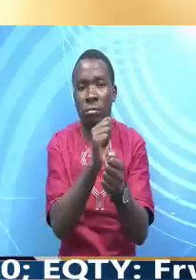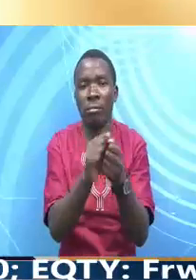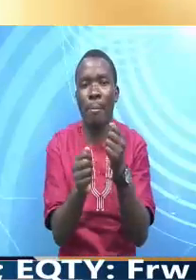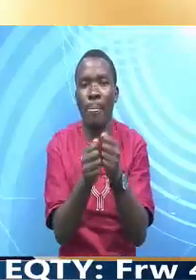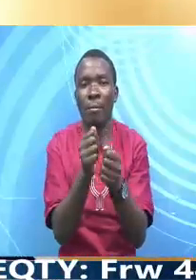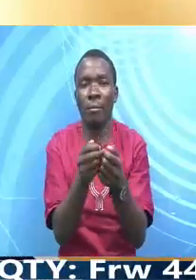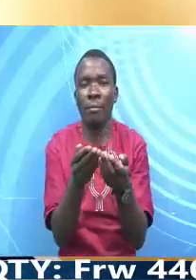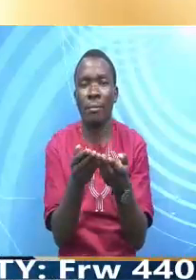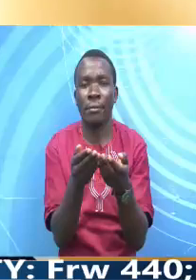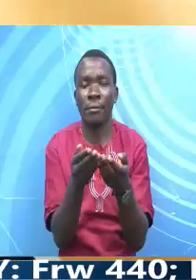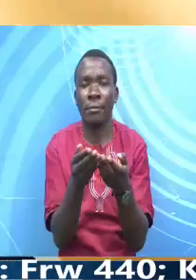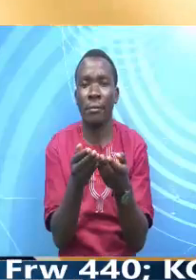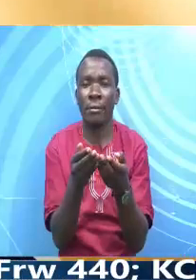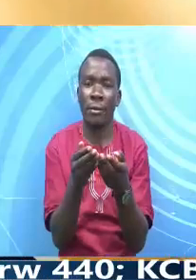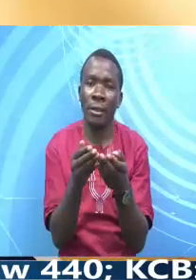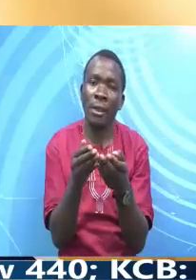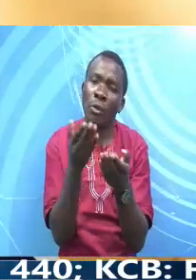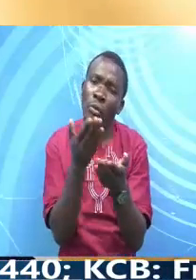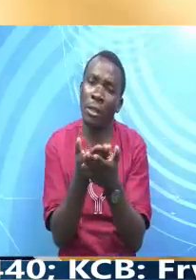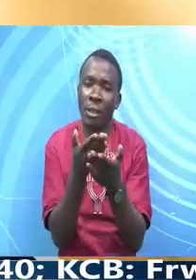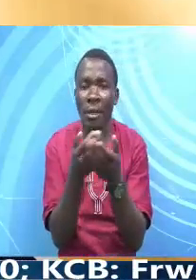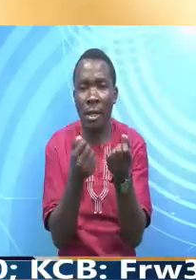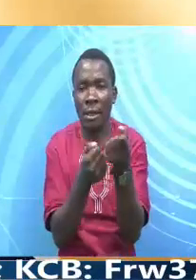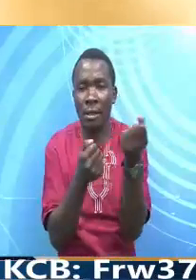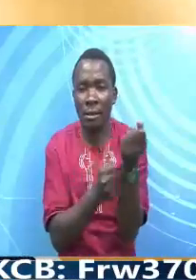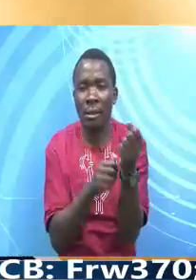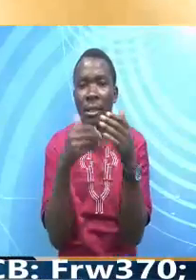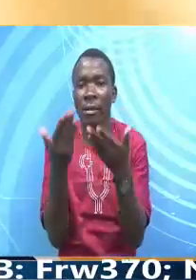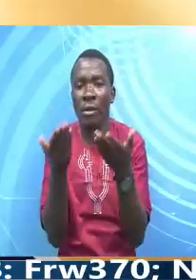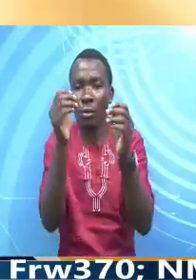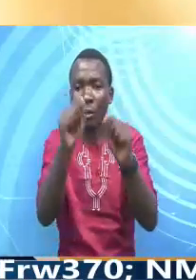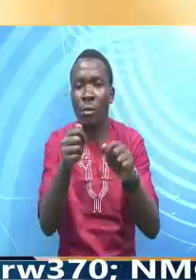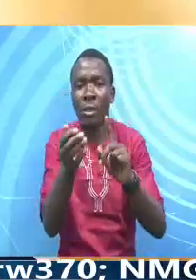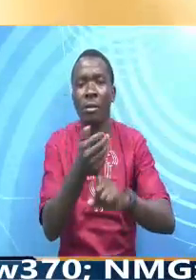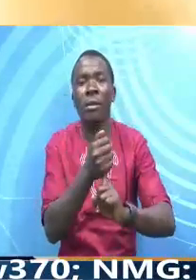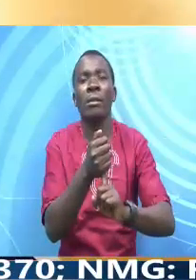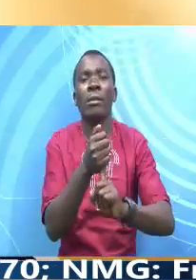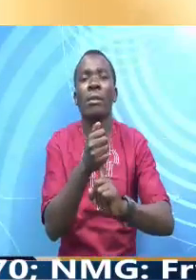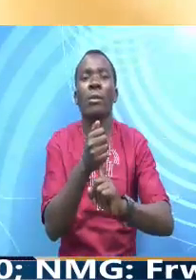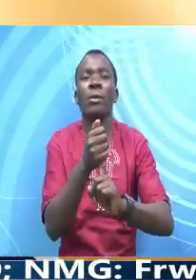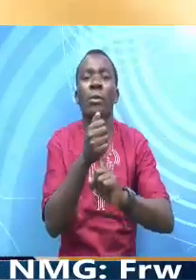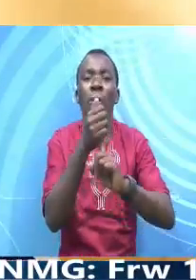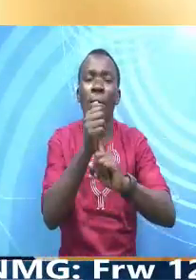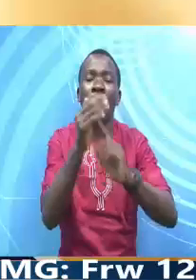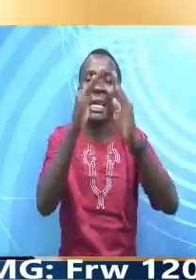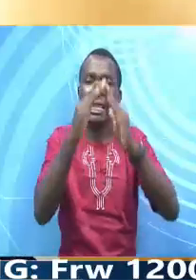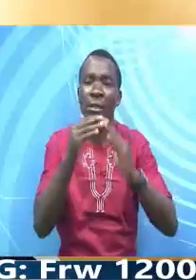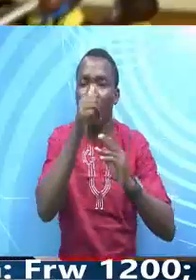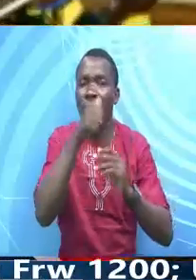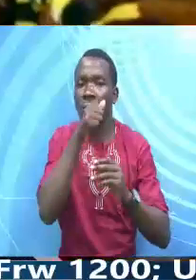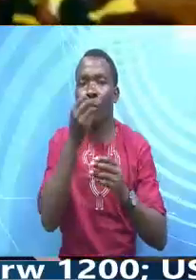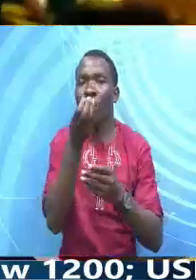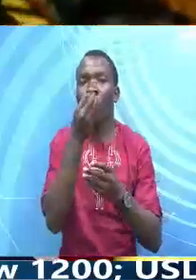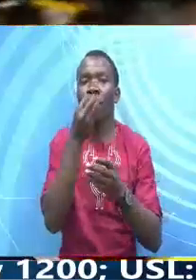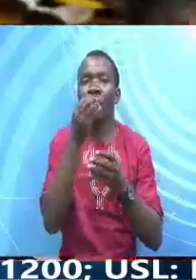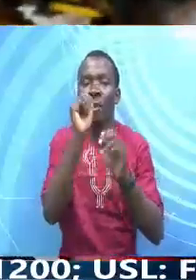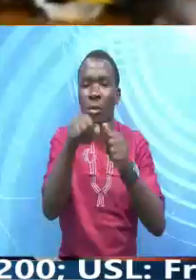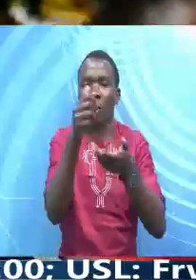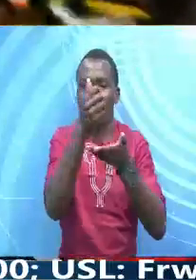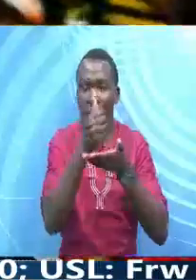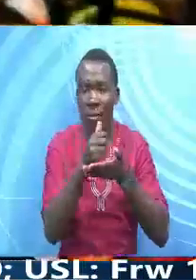umuterankunga cyangwa se n'ubushobozi bwabonetse tukabona inzu yihariye yo kuriramo byarushaho kudufasha.